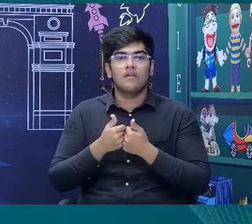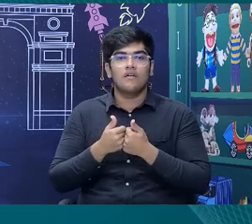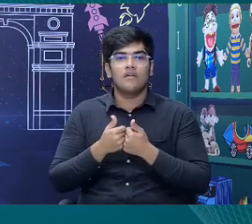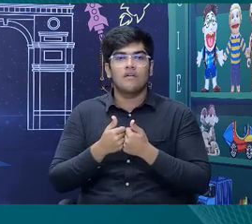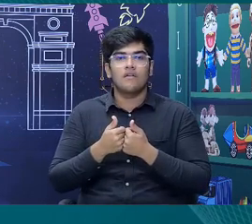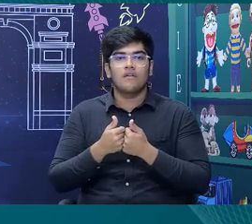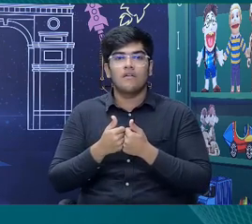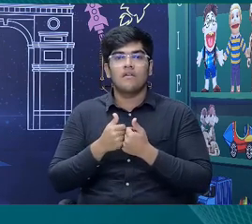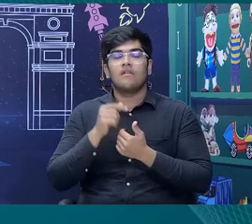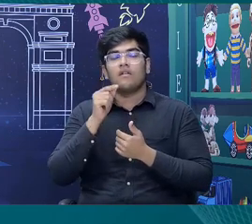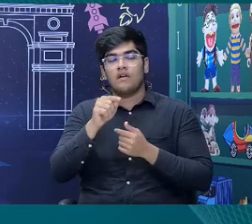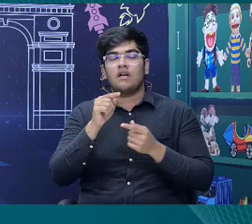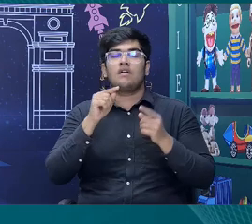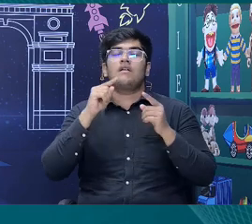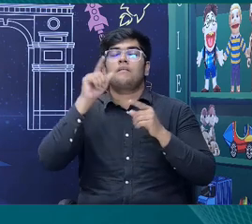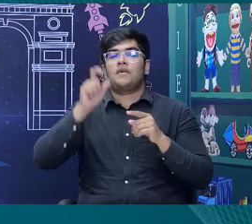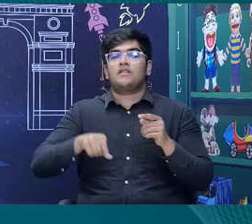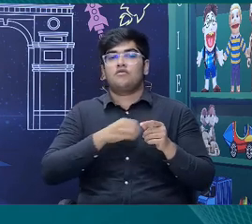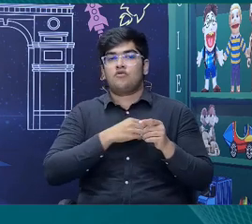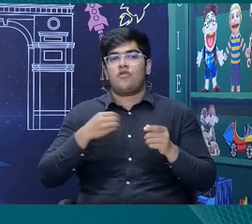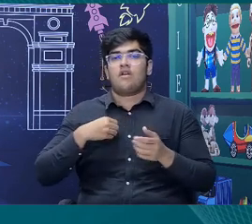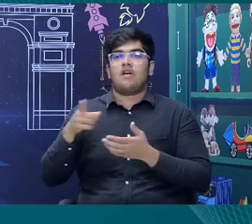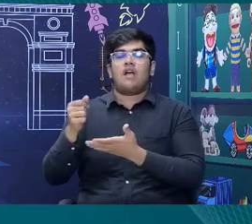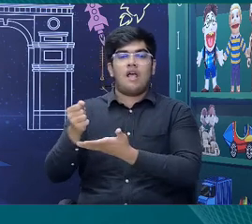थेरेपिस्ट की हेल्प से सबसे पहले